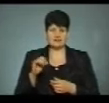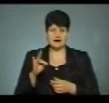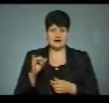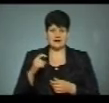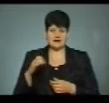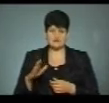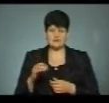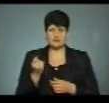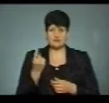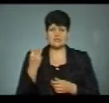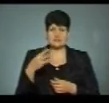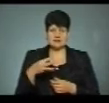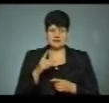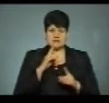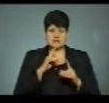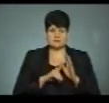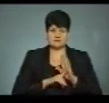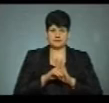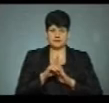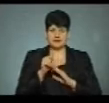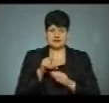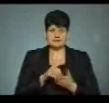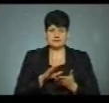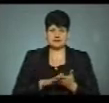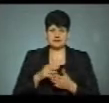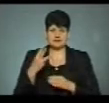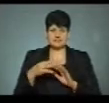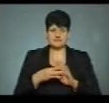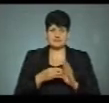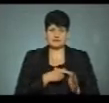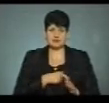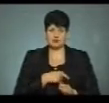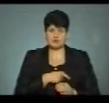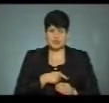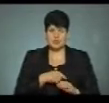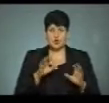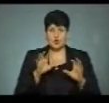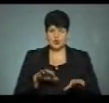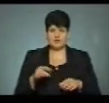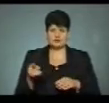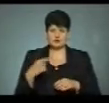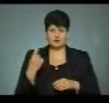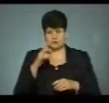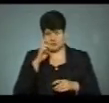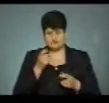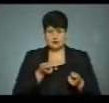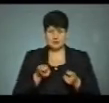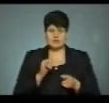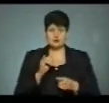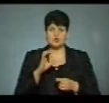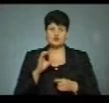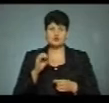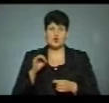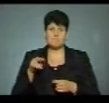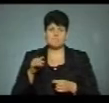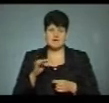Об 11:30 сесія розпочалася. На неї зареєструвалися 38 депутатів. Голова Тернопільської облдержадміністрації Ігор Сополь